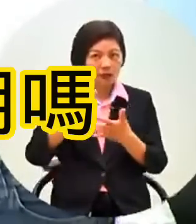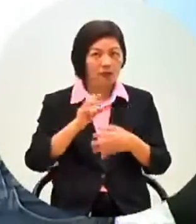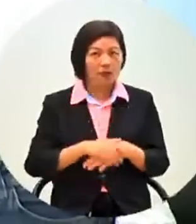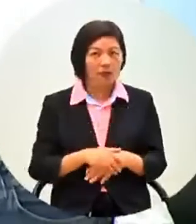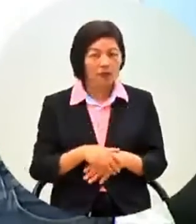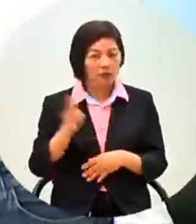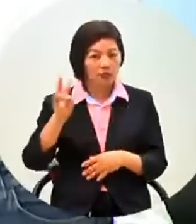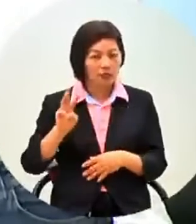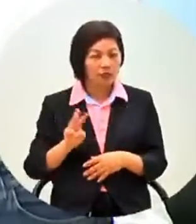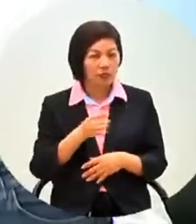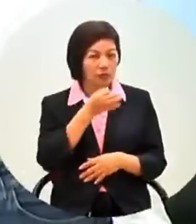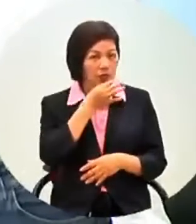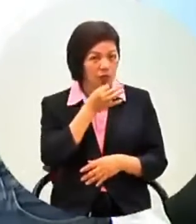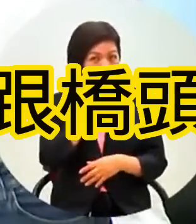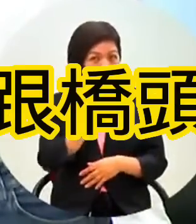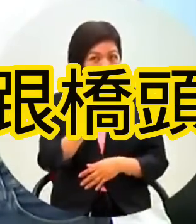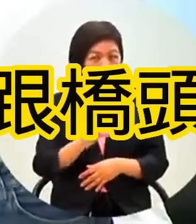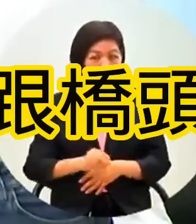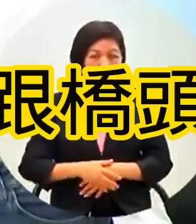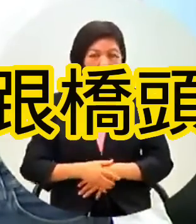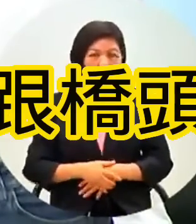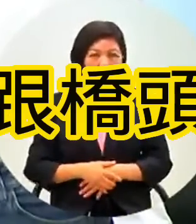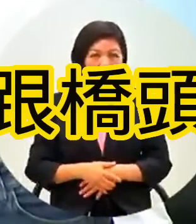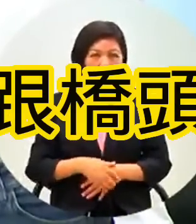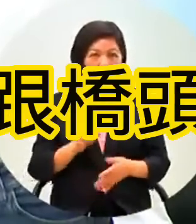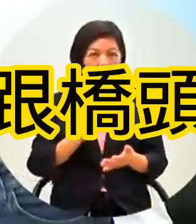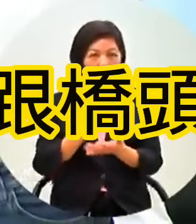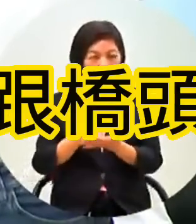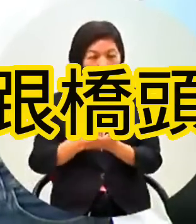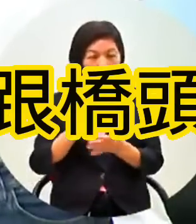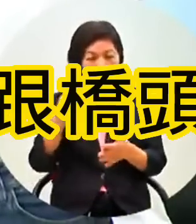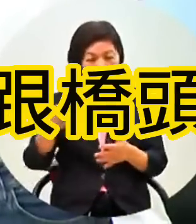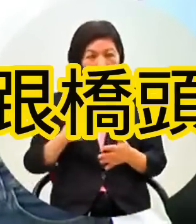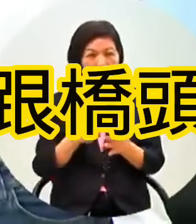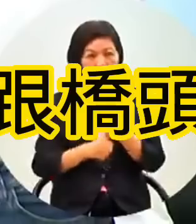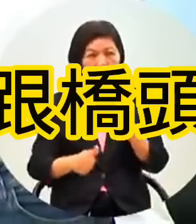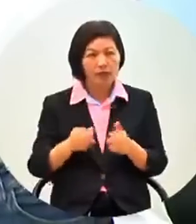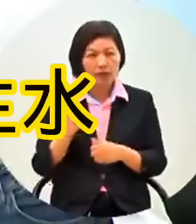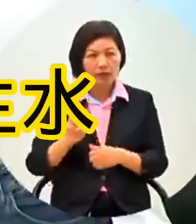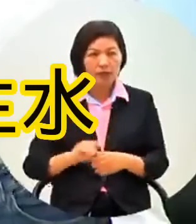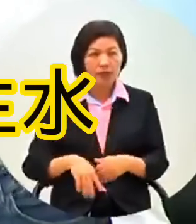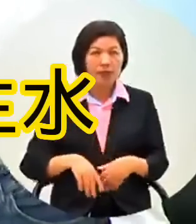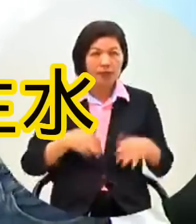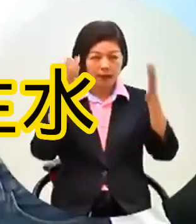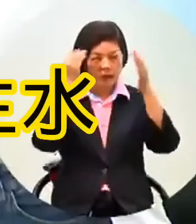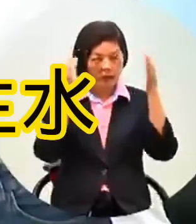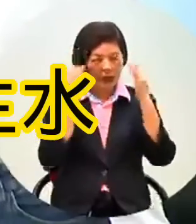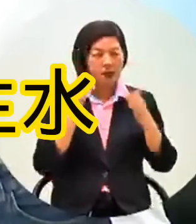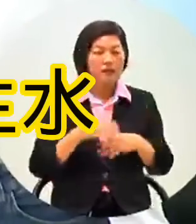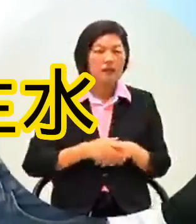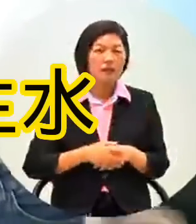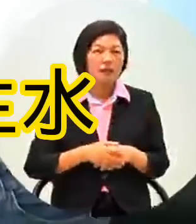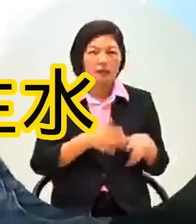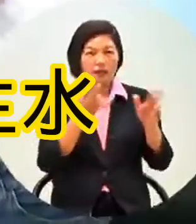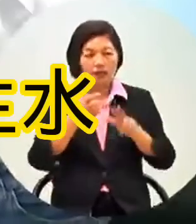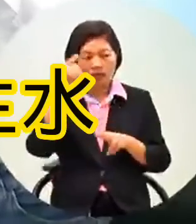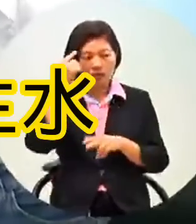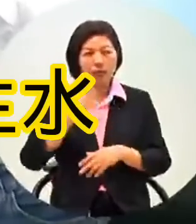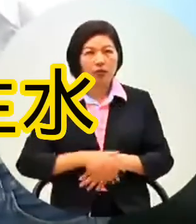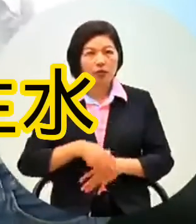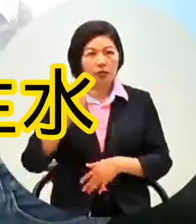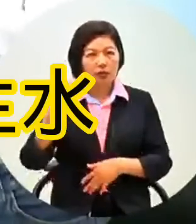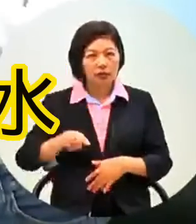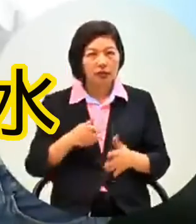吗？ 它使用是再生水，我们南子跟桥头。 市长，想请问，既然你说再生